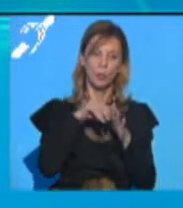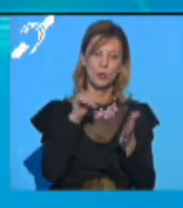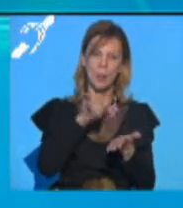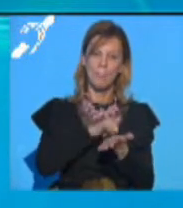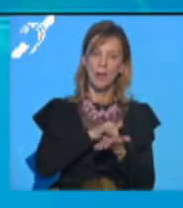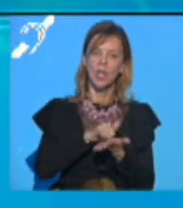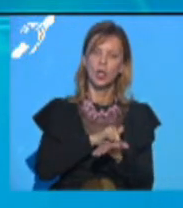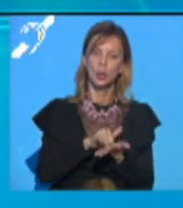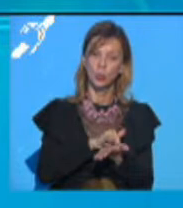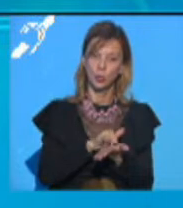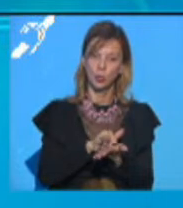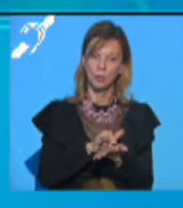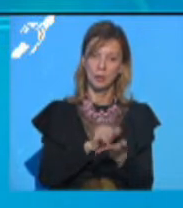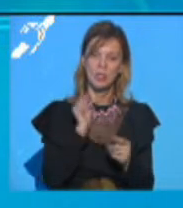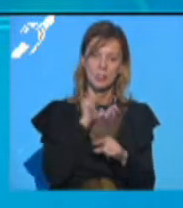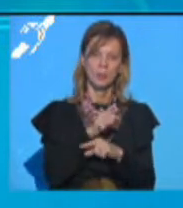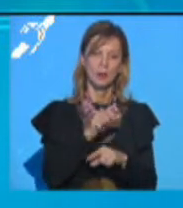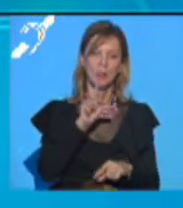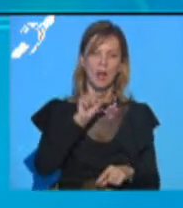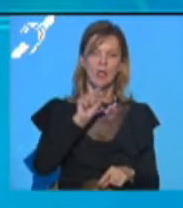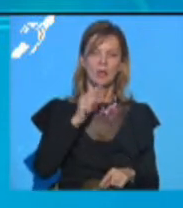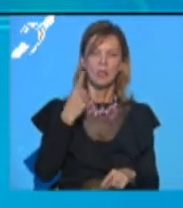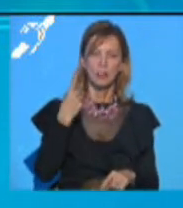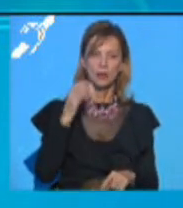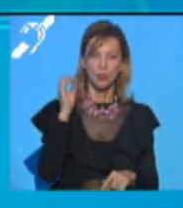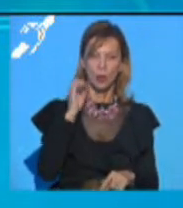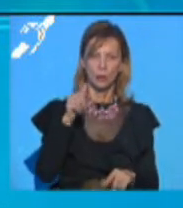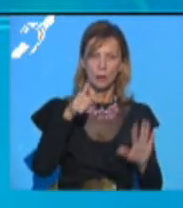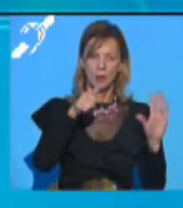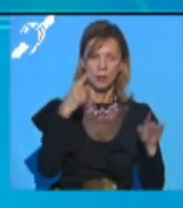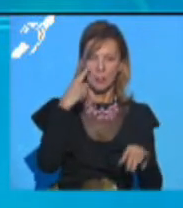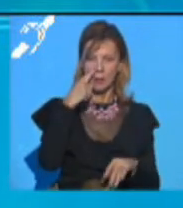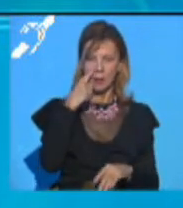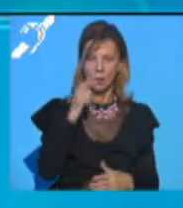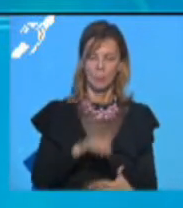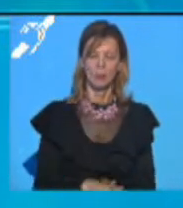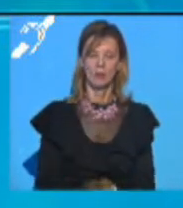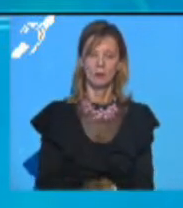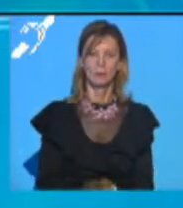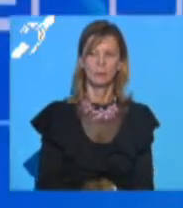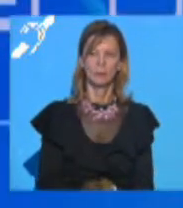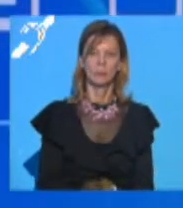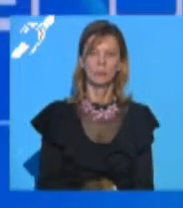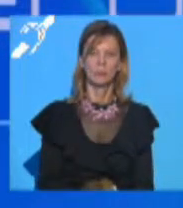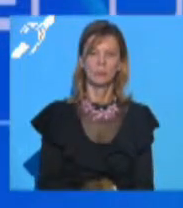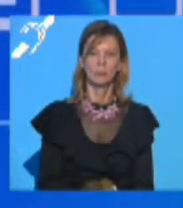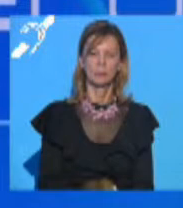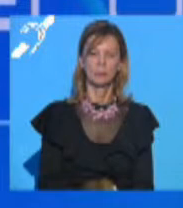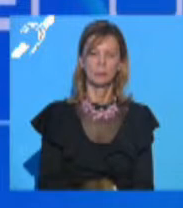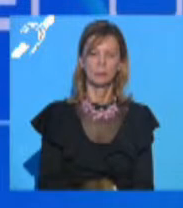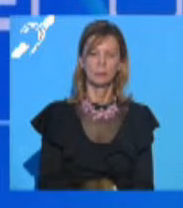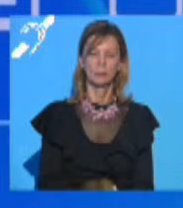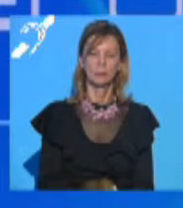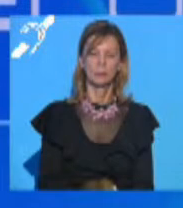ulterior pe canalul de YouTube al TVR Craiova în săptămâna 31 octombrie-6 noiembrie.